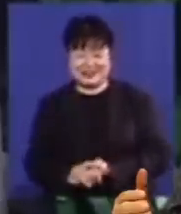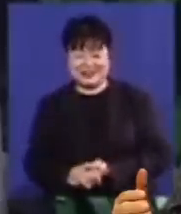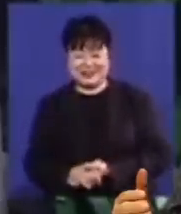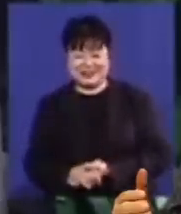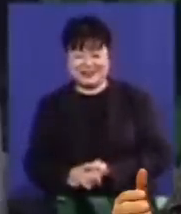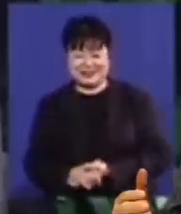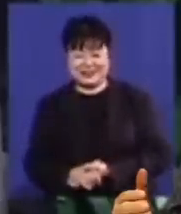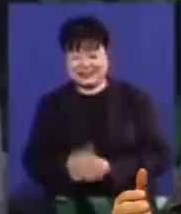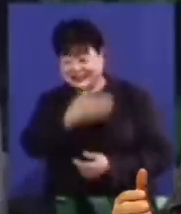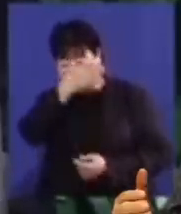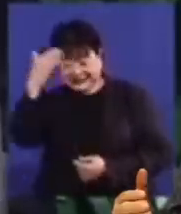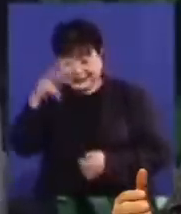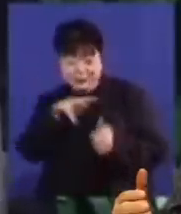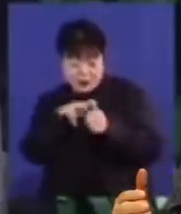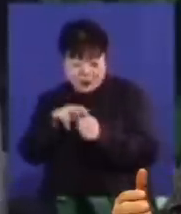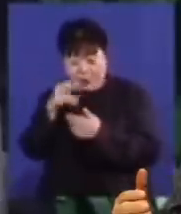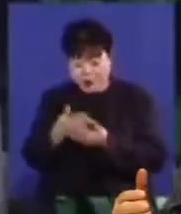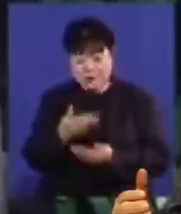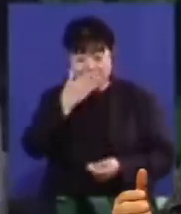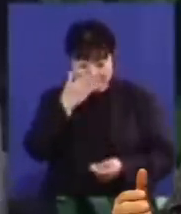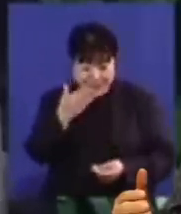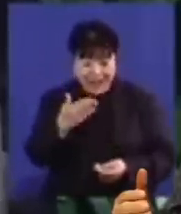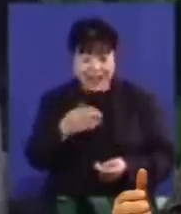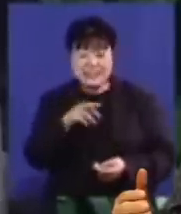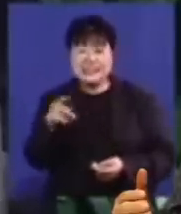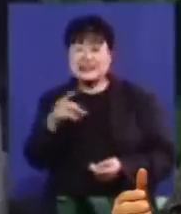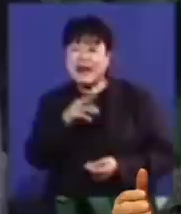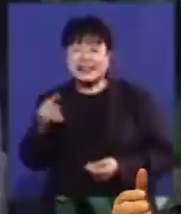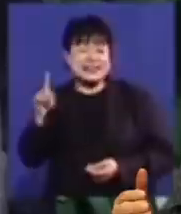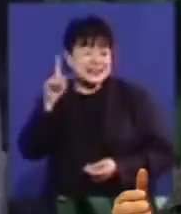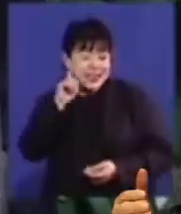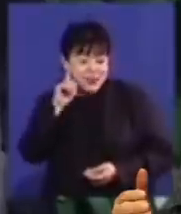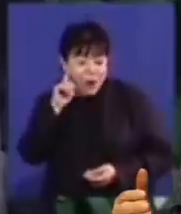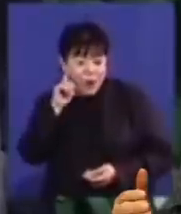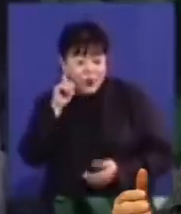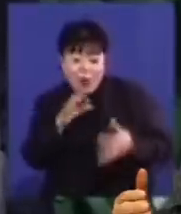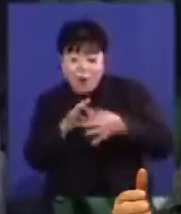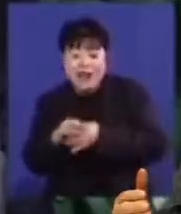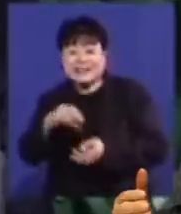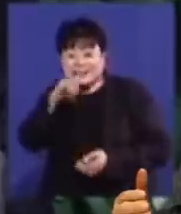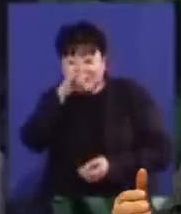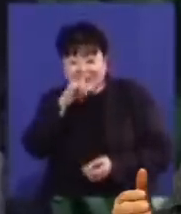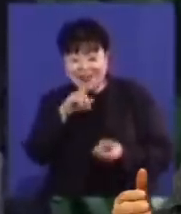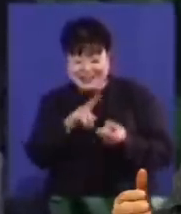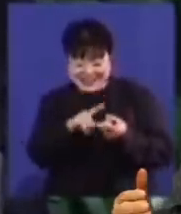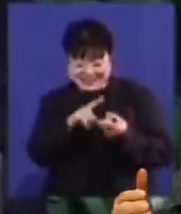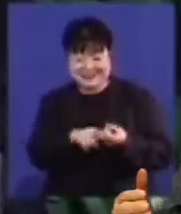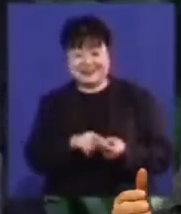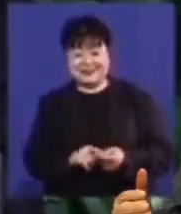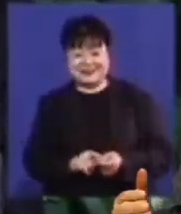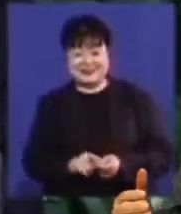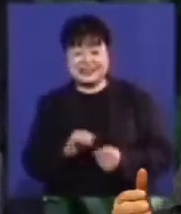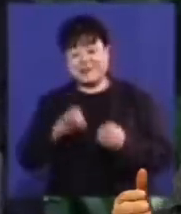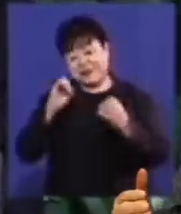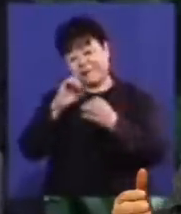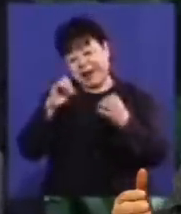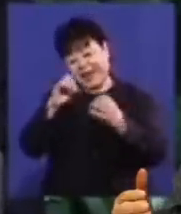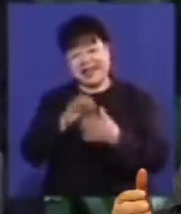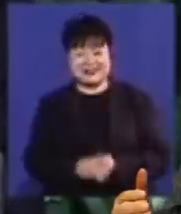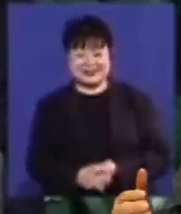많은 정보를 그곳에서 얻을 수 있다는 것을 이야기하는 것입니다. 자기 관심이 있는 대상에 대해서 사람들은 말을 하게 돼요.